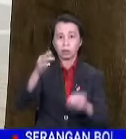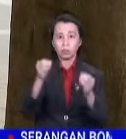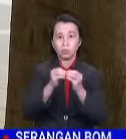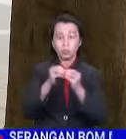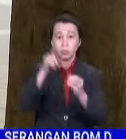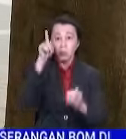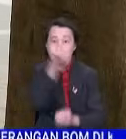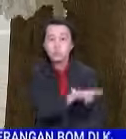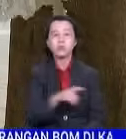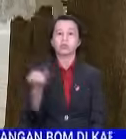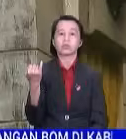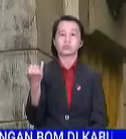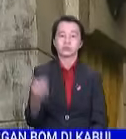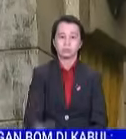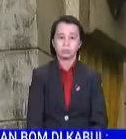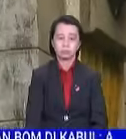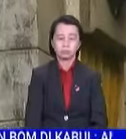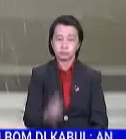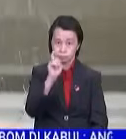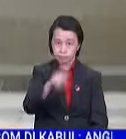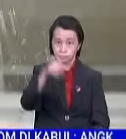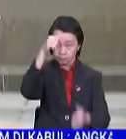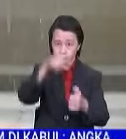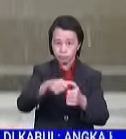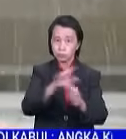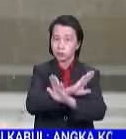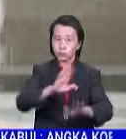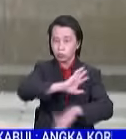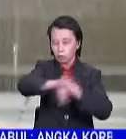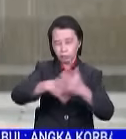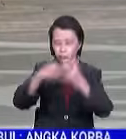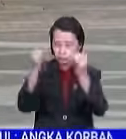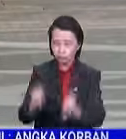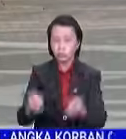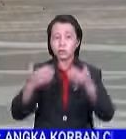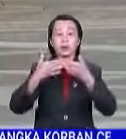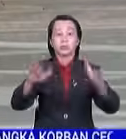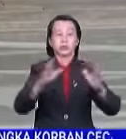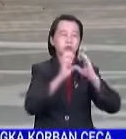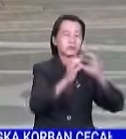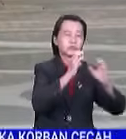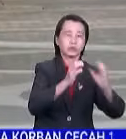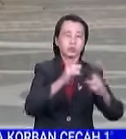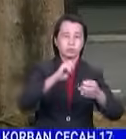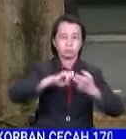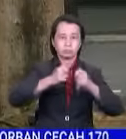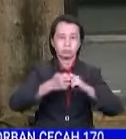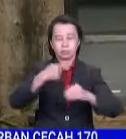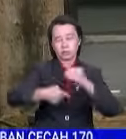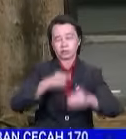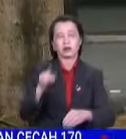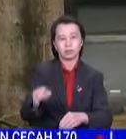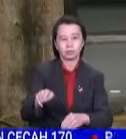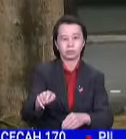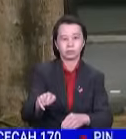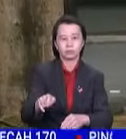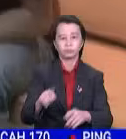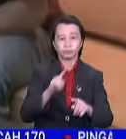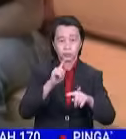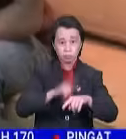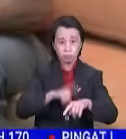makin terjejas namun perlu diingat bukan semua individu terbuka untuk bercakap tentang masalah yang dihadapi